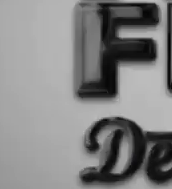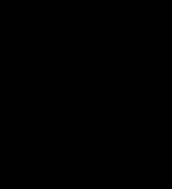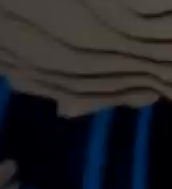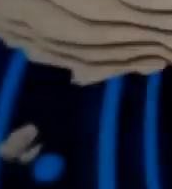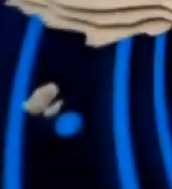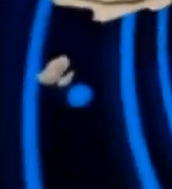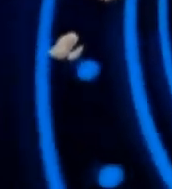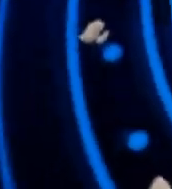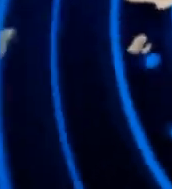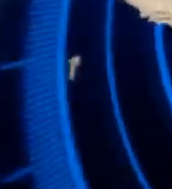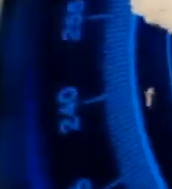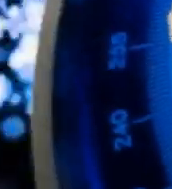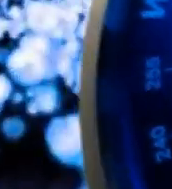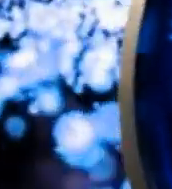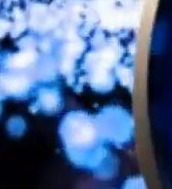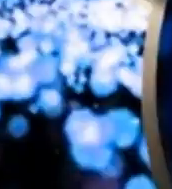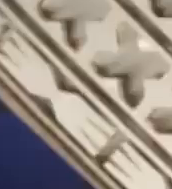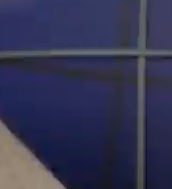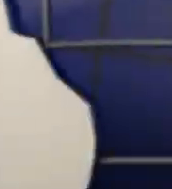की धड़कन.